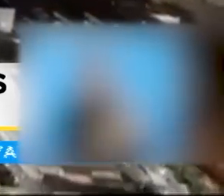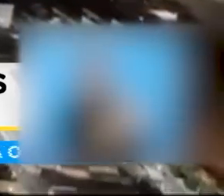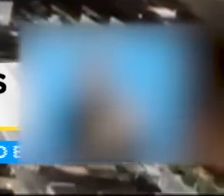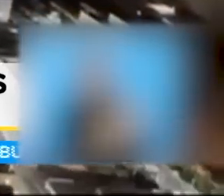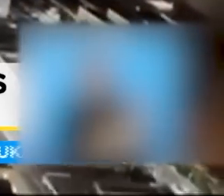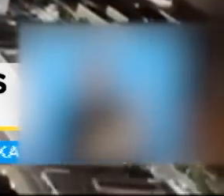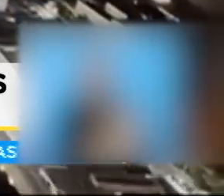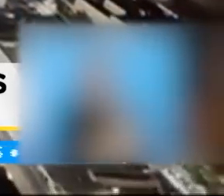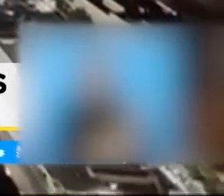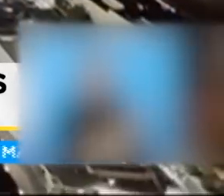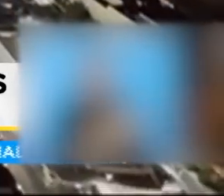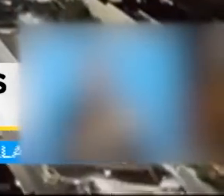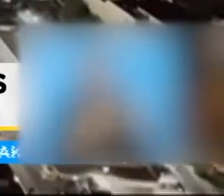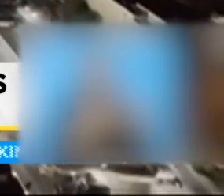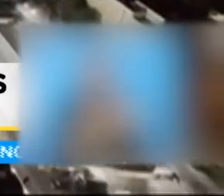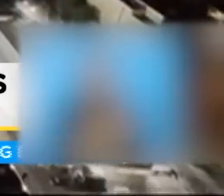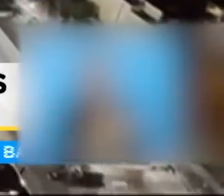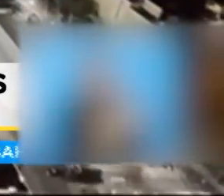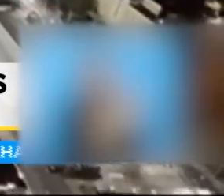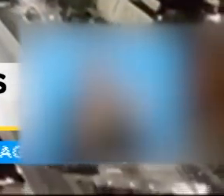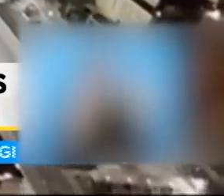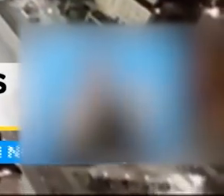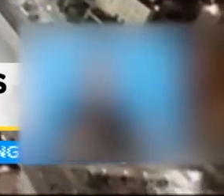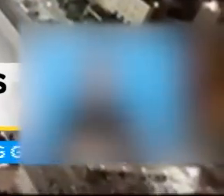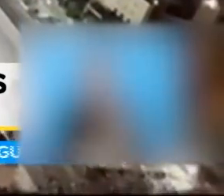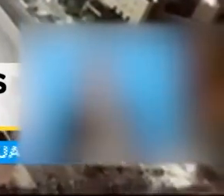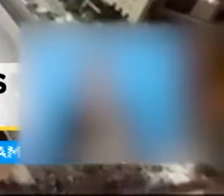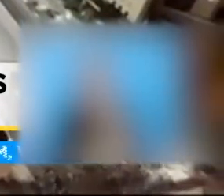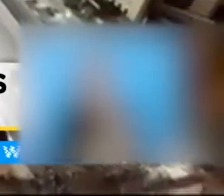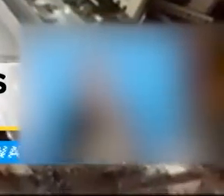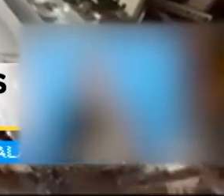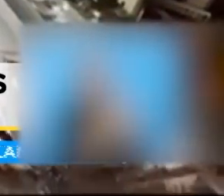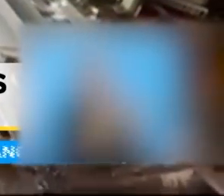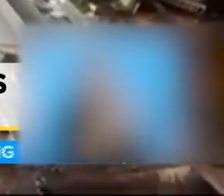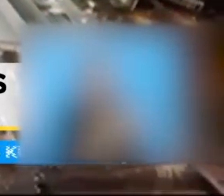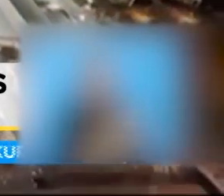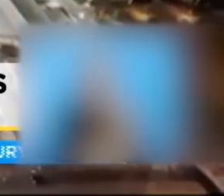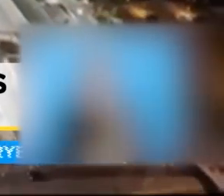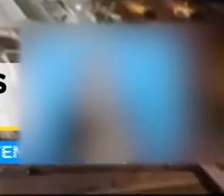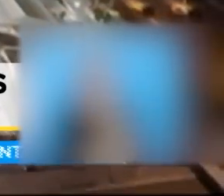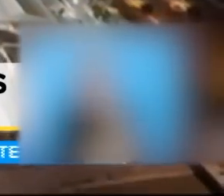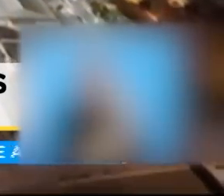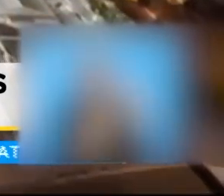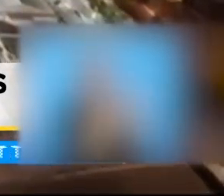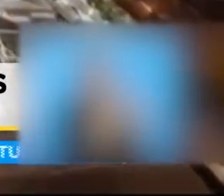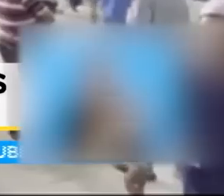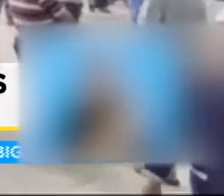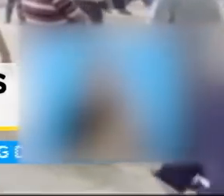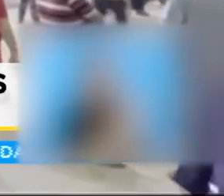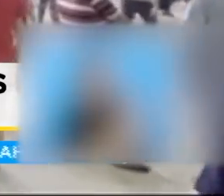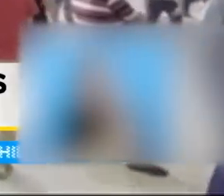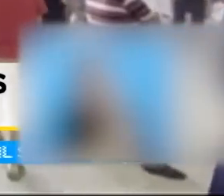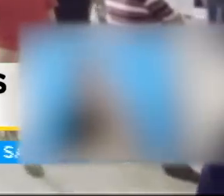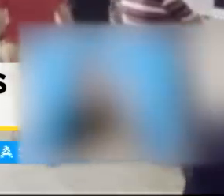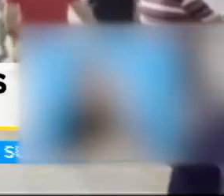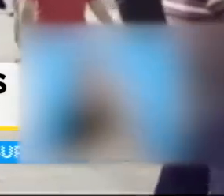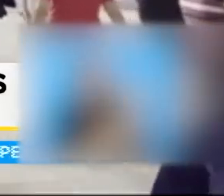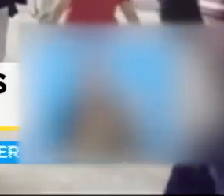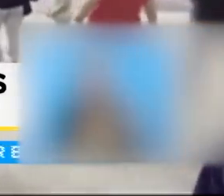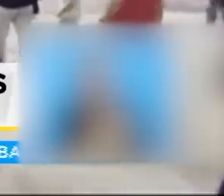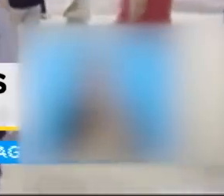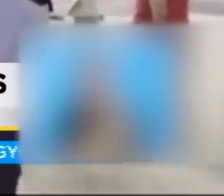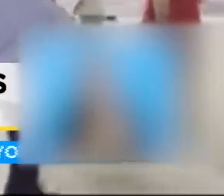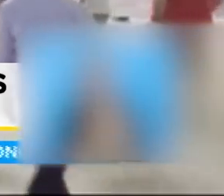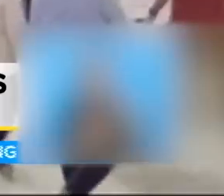kahit nagtungo na ang mga opisyal ng Department of Migrant Workers at Department of Foreign Affairs sa Kuwait para linawin ng issue, wala pa rin katiyakan hanggang